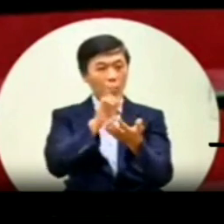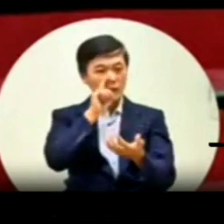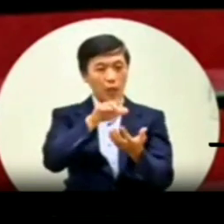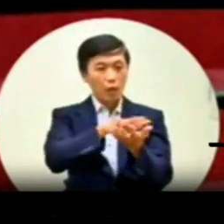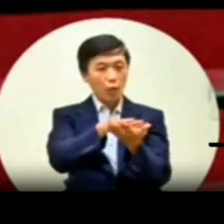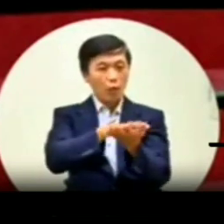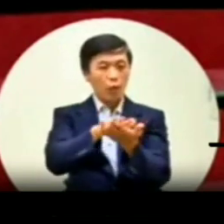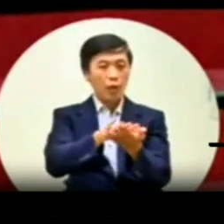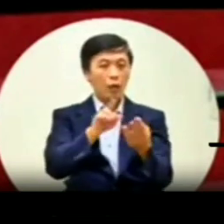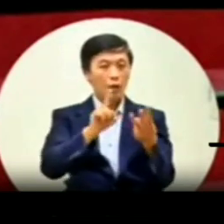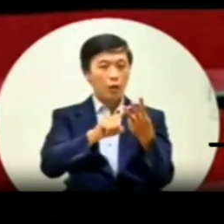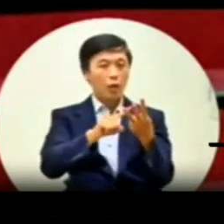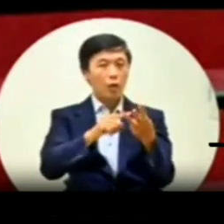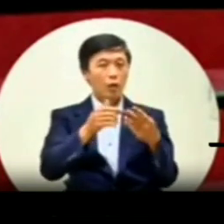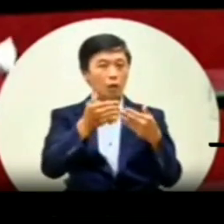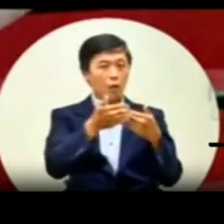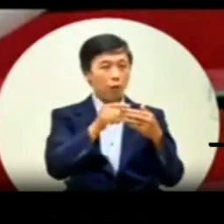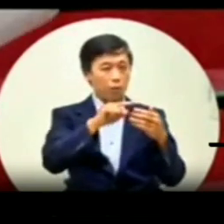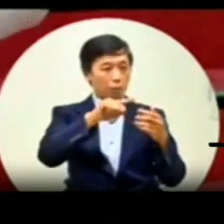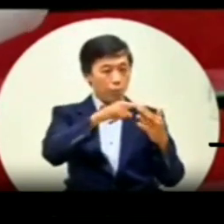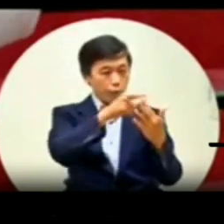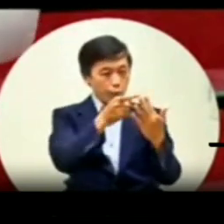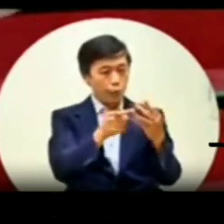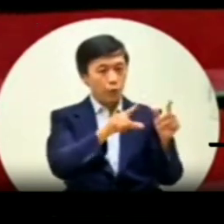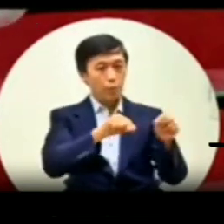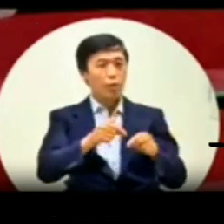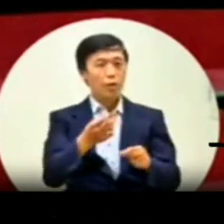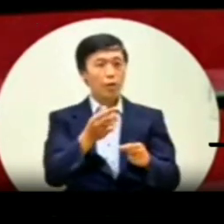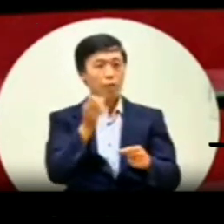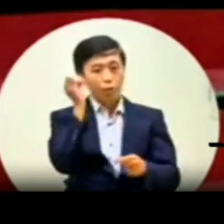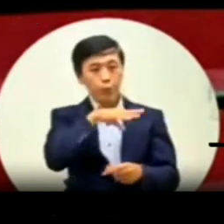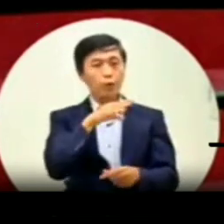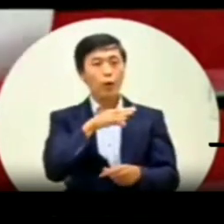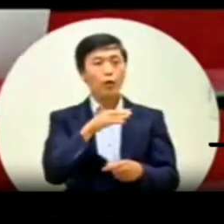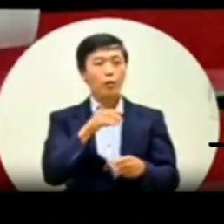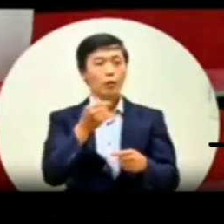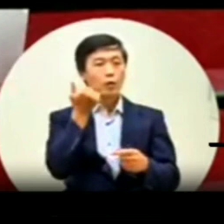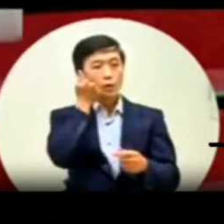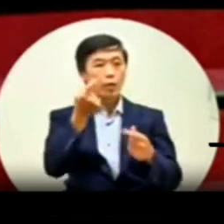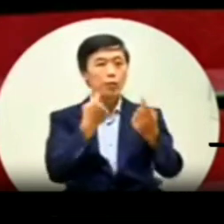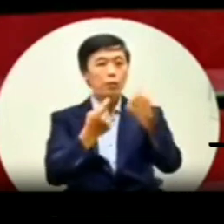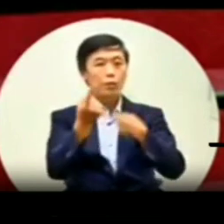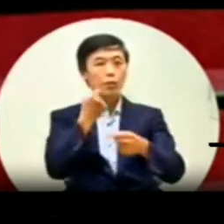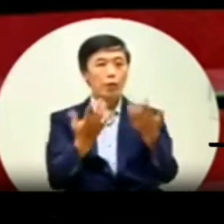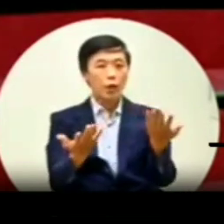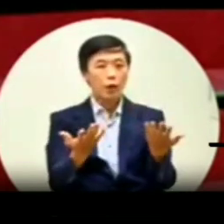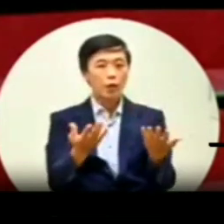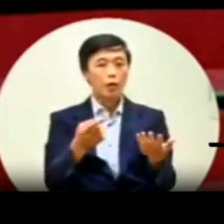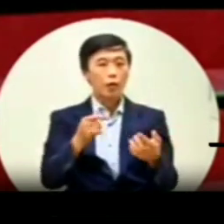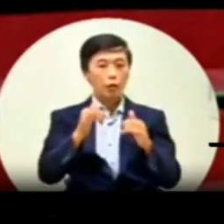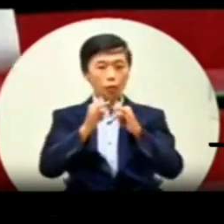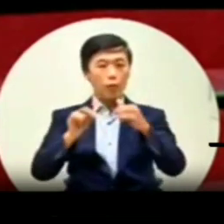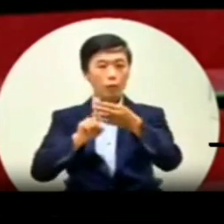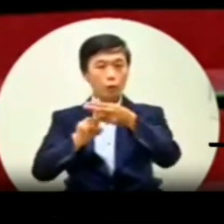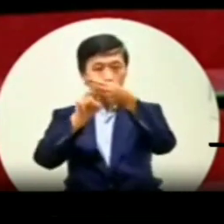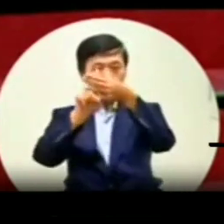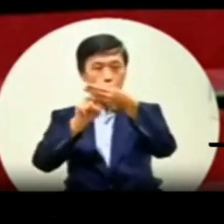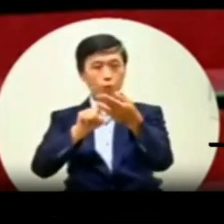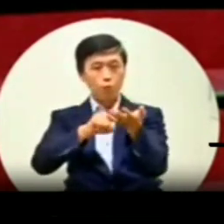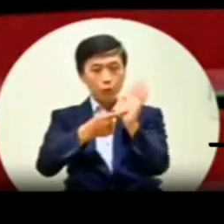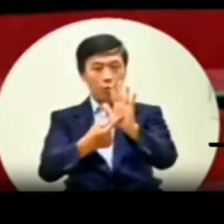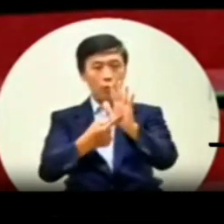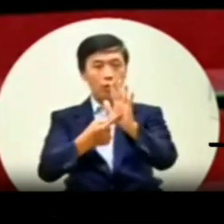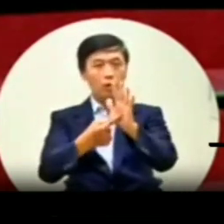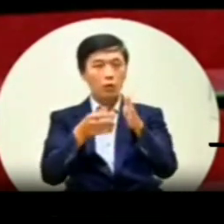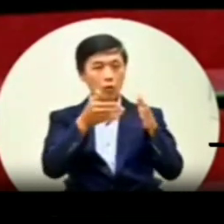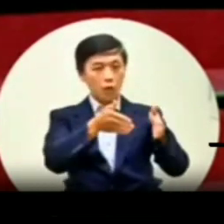高雄玩？是不是？所以一样的道理，我们今天一个民主的风范要把这个选举办好，